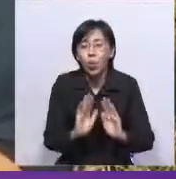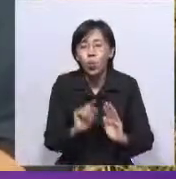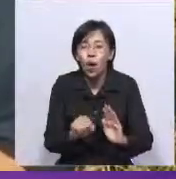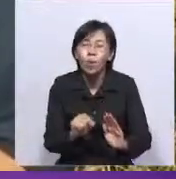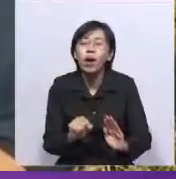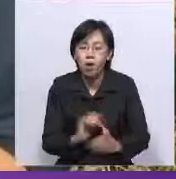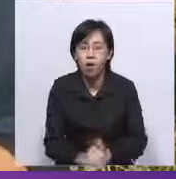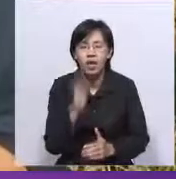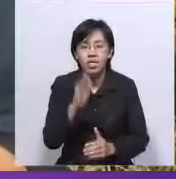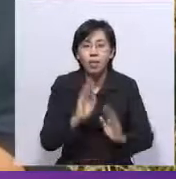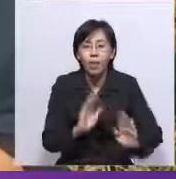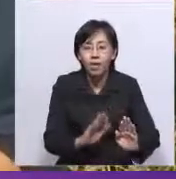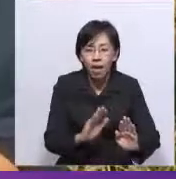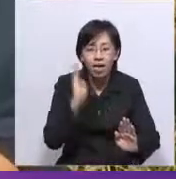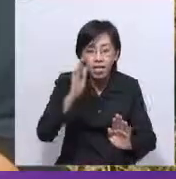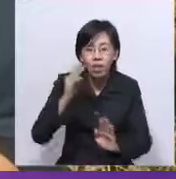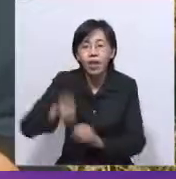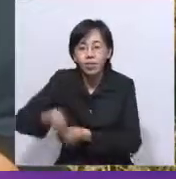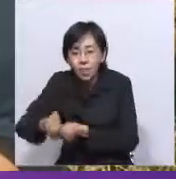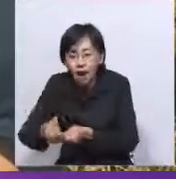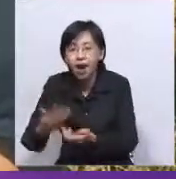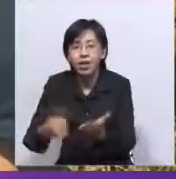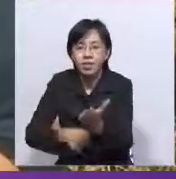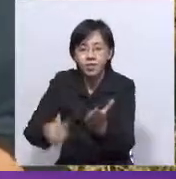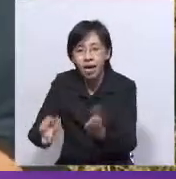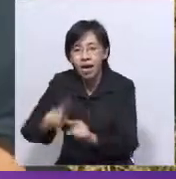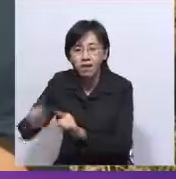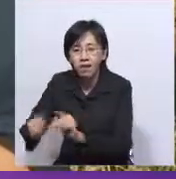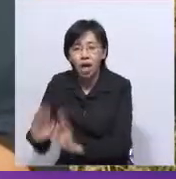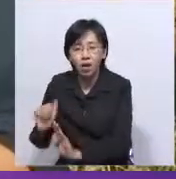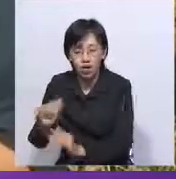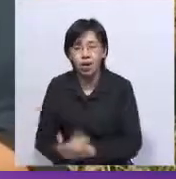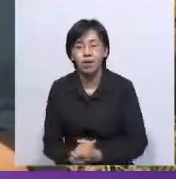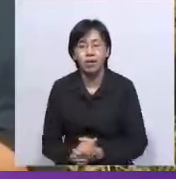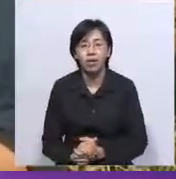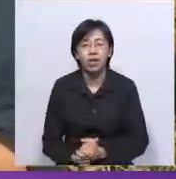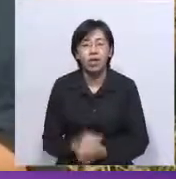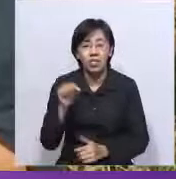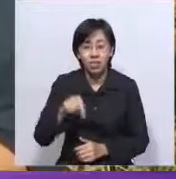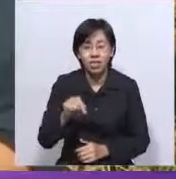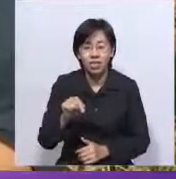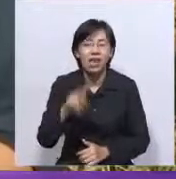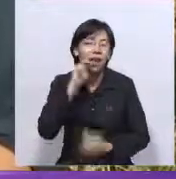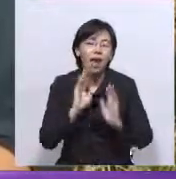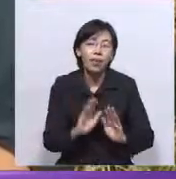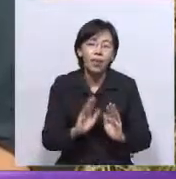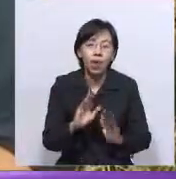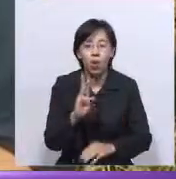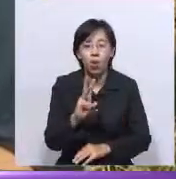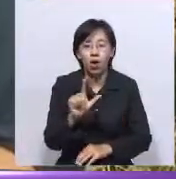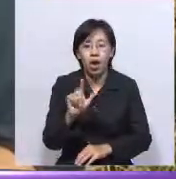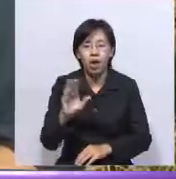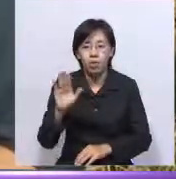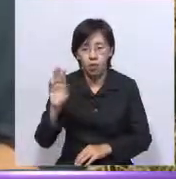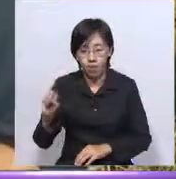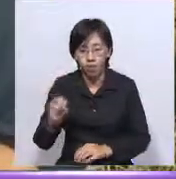ำไว้เพื่อที่จะให้เกษตรกรนั้นได้เตรียมการเพาะปลูกนั่นเองค่ะโดยในทุ่งป่าโมกนะคะก็เตรียมที่จะคงน้ำไว้อยู่ที่6ล้านลูกบ